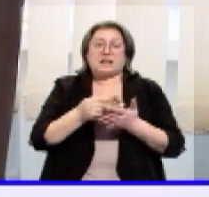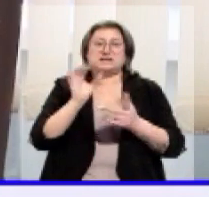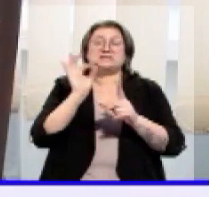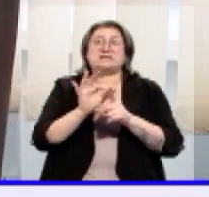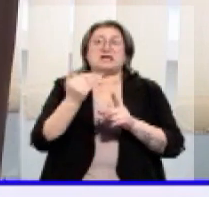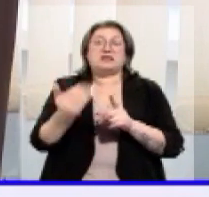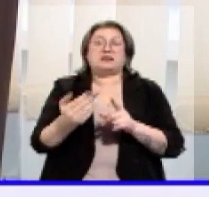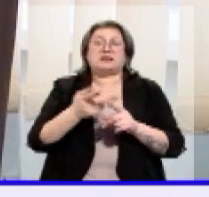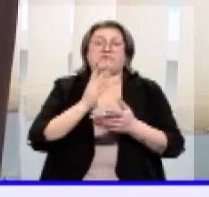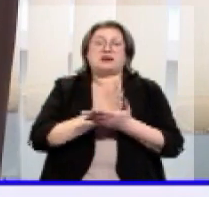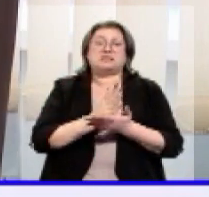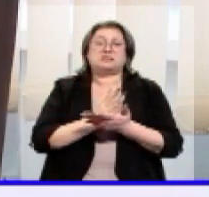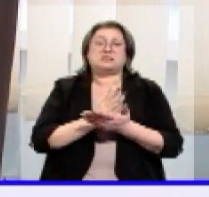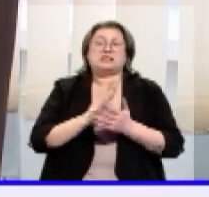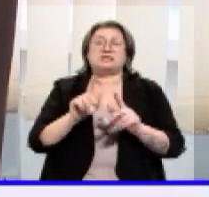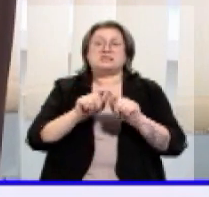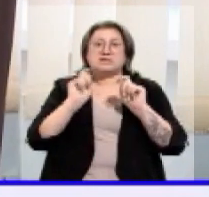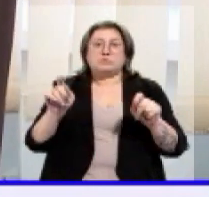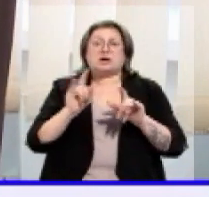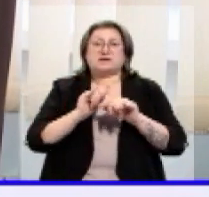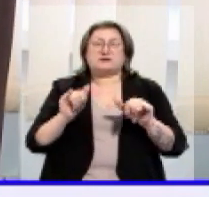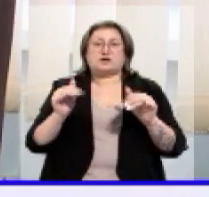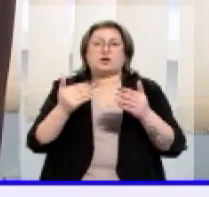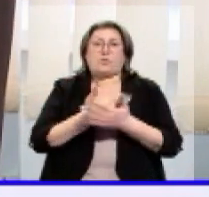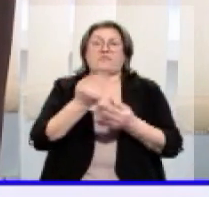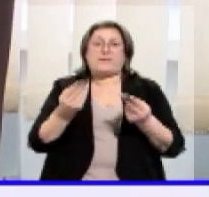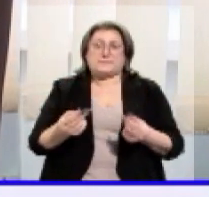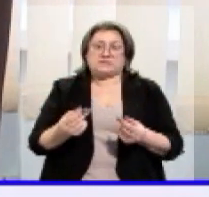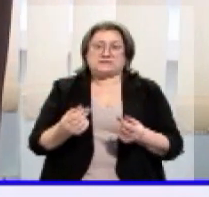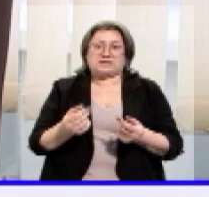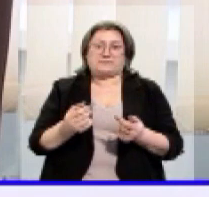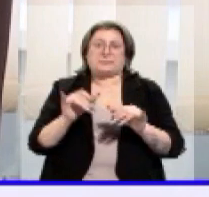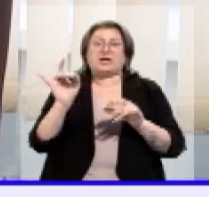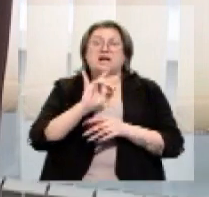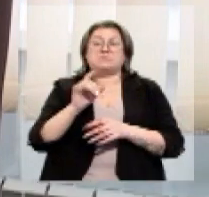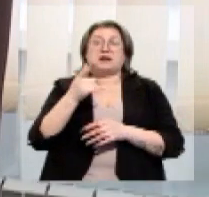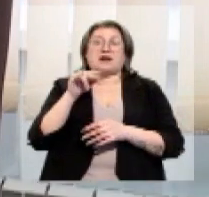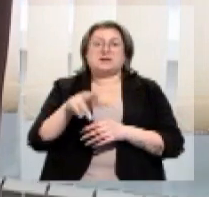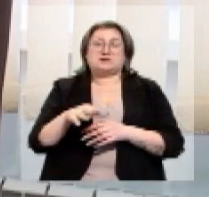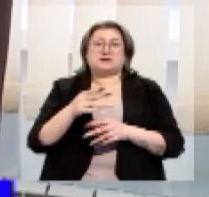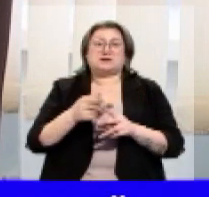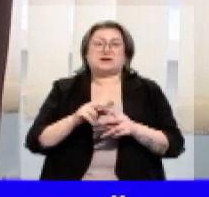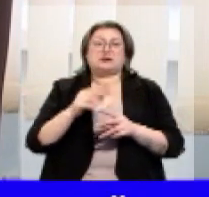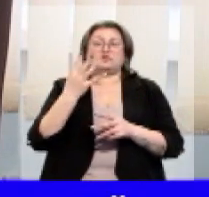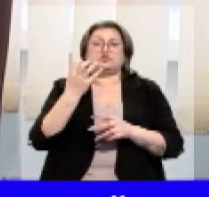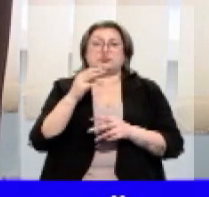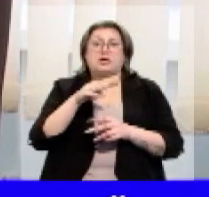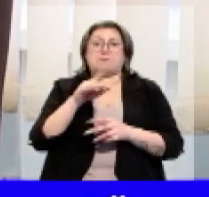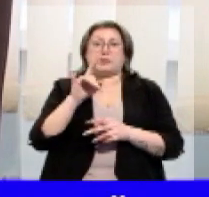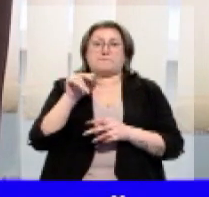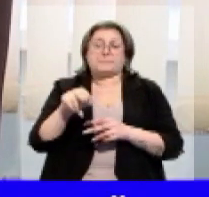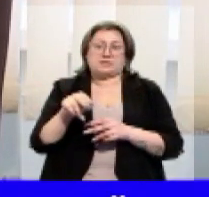целевым назначением которого является запуск и развитие нового бизнеса. Размер гранта составляет также, повторюсь, 400